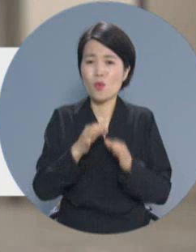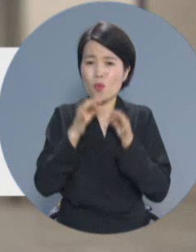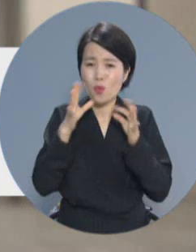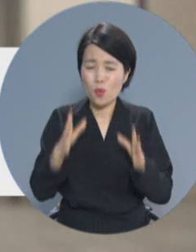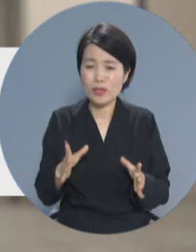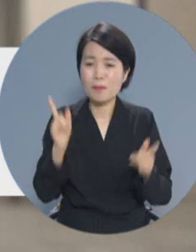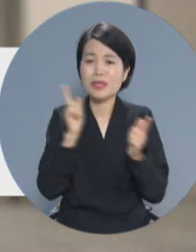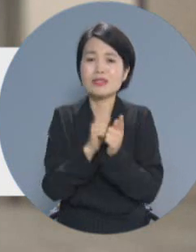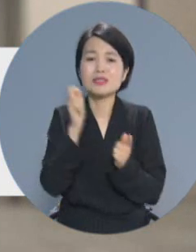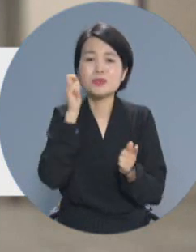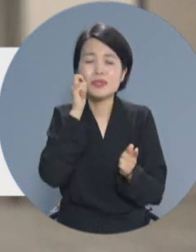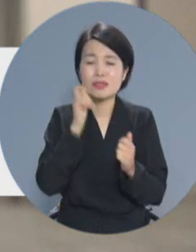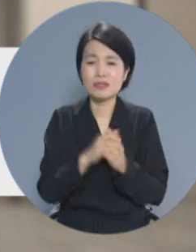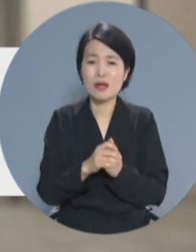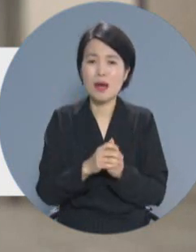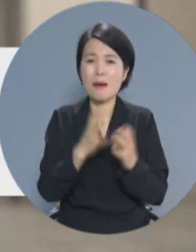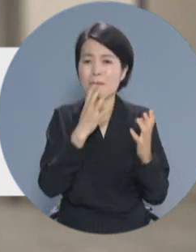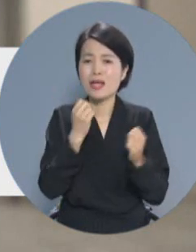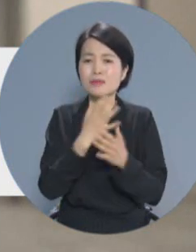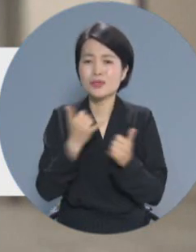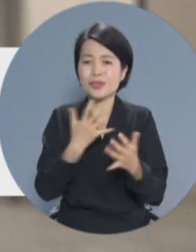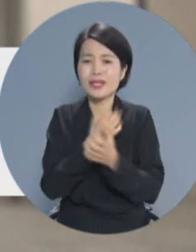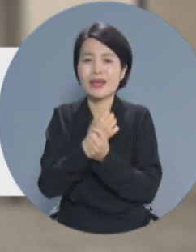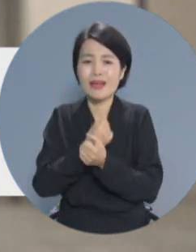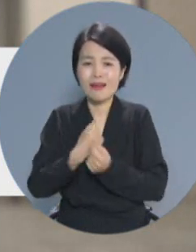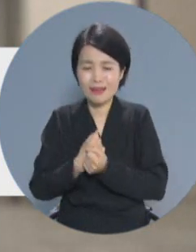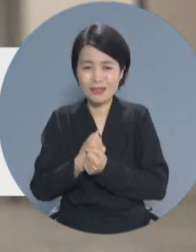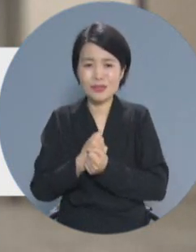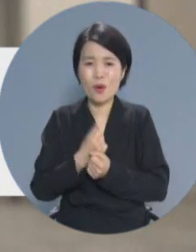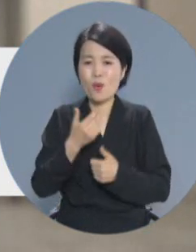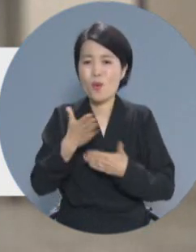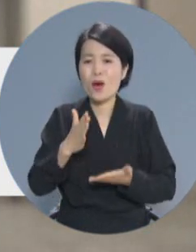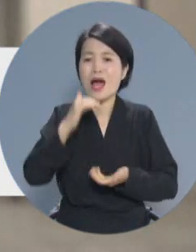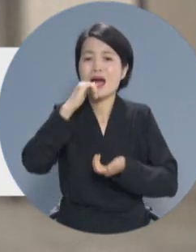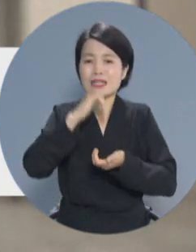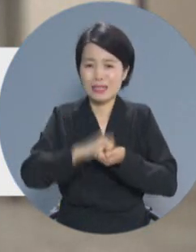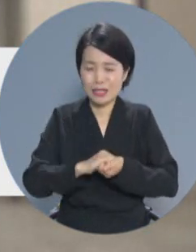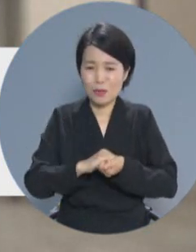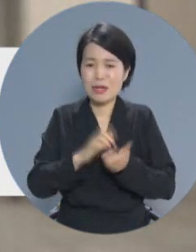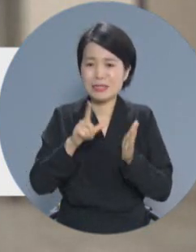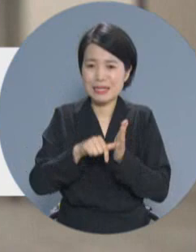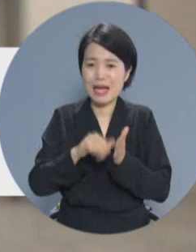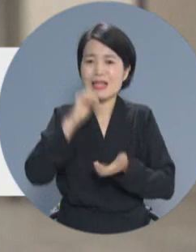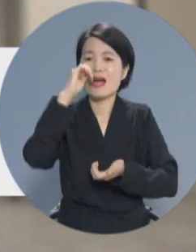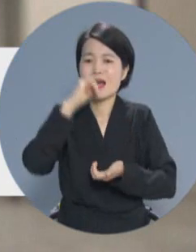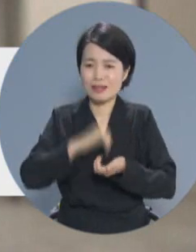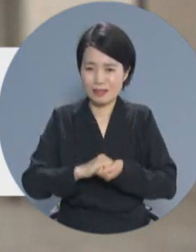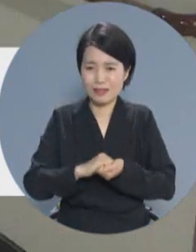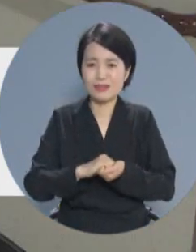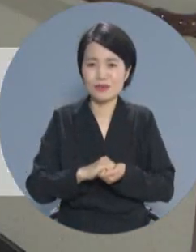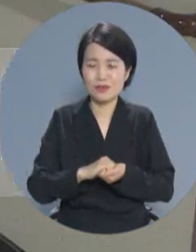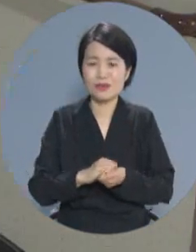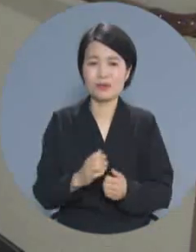못했기 때문에 너무 많은 분들이 예약을 해서 저희는 공간이 한정돼 있고 시간도 한정돼 있고